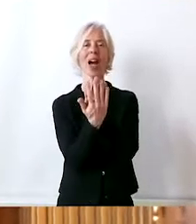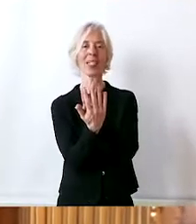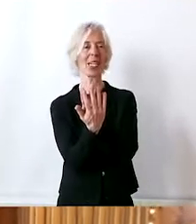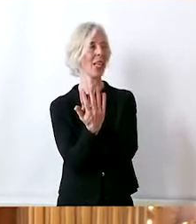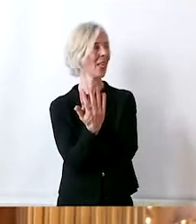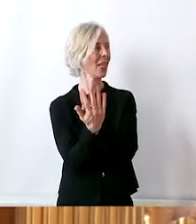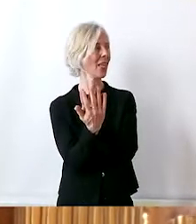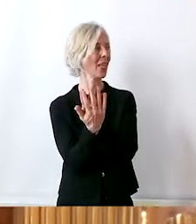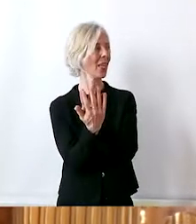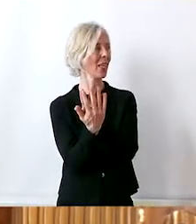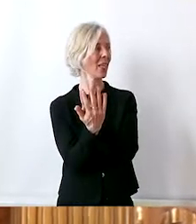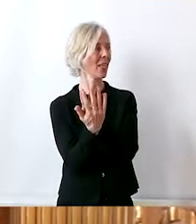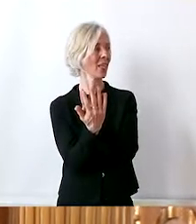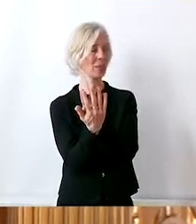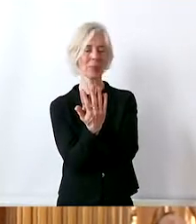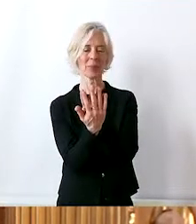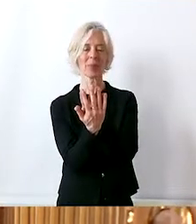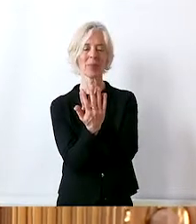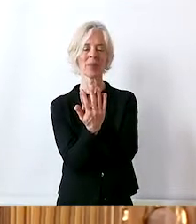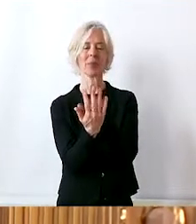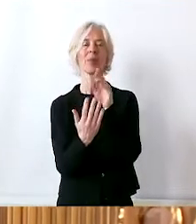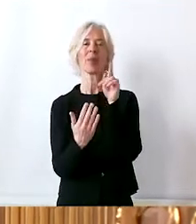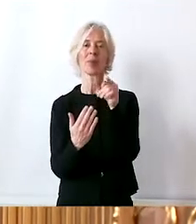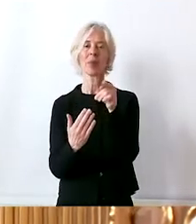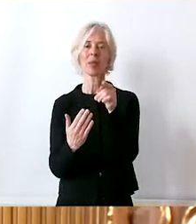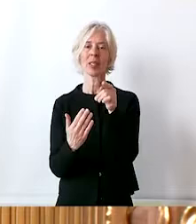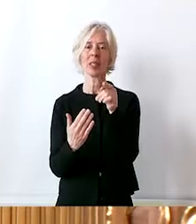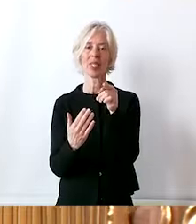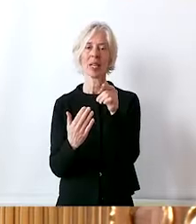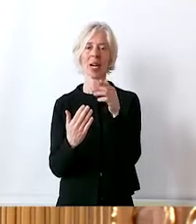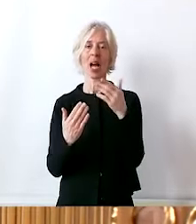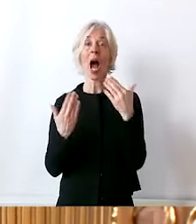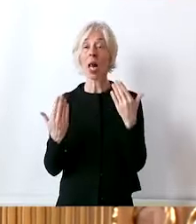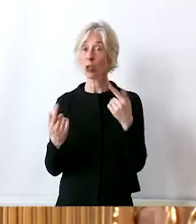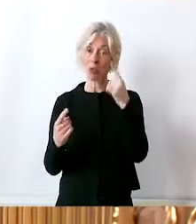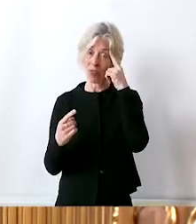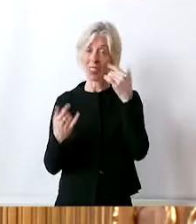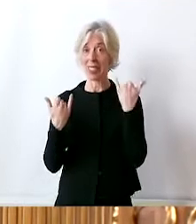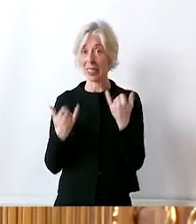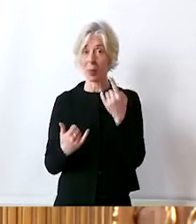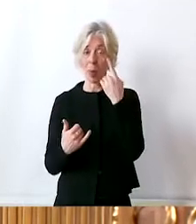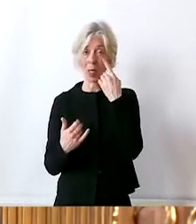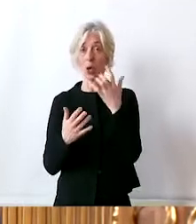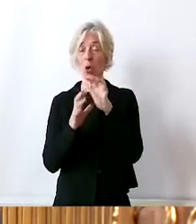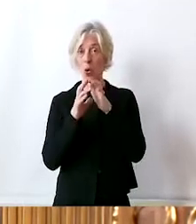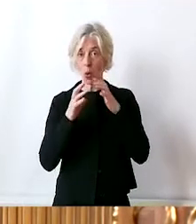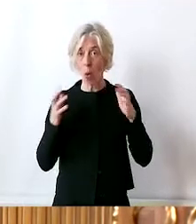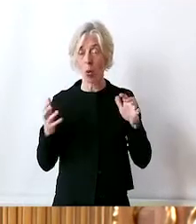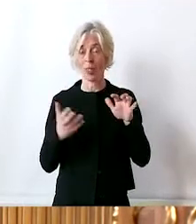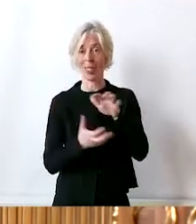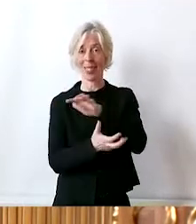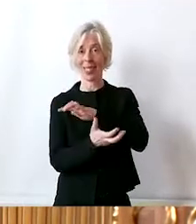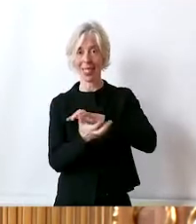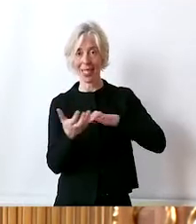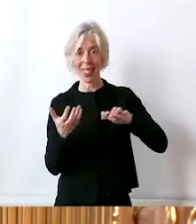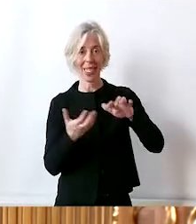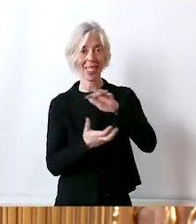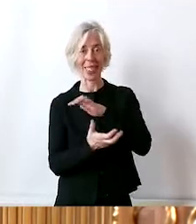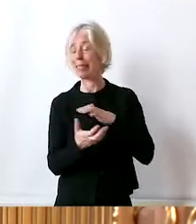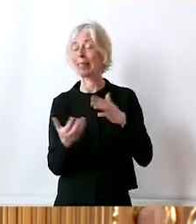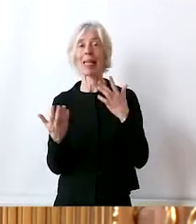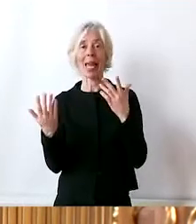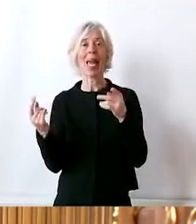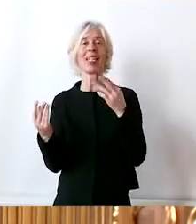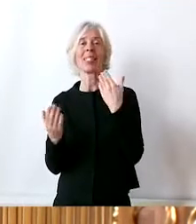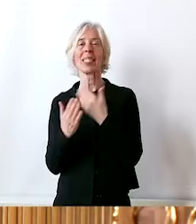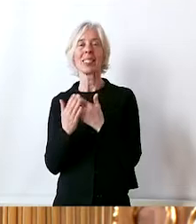Tagesskript. Megathema Klimawandel. Wir haben leider noch was anderes, eine Megakrise. Nicht allzu weit entfernt. Eine Frage an Sie. Wir